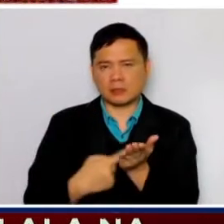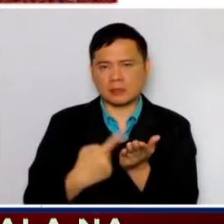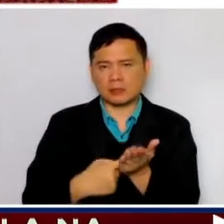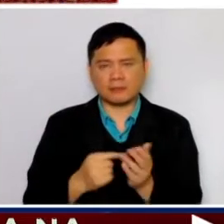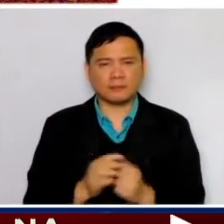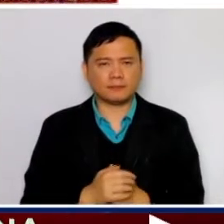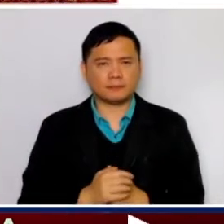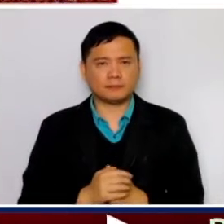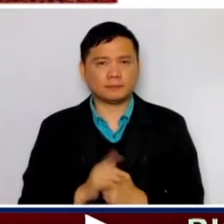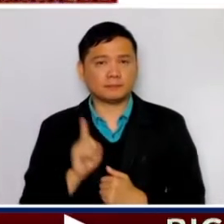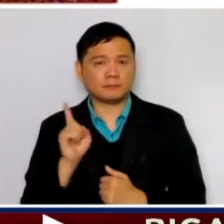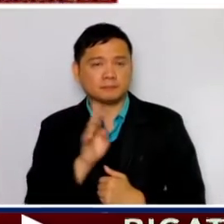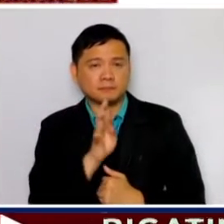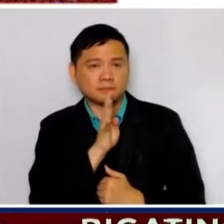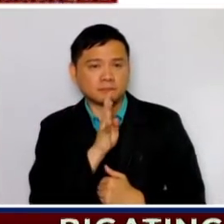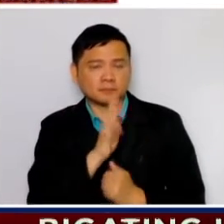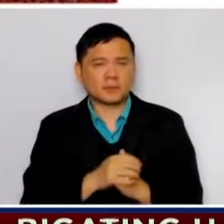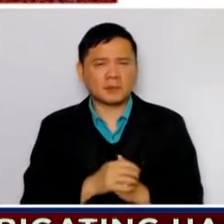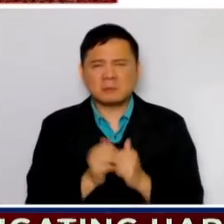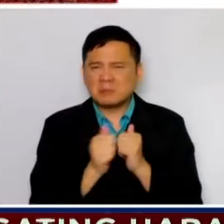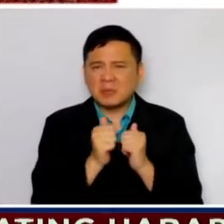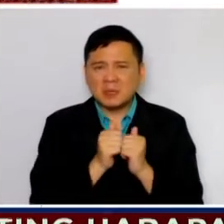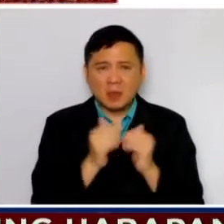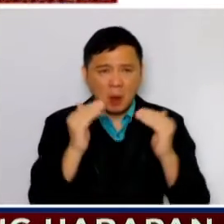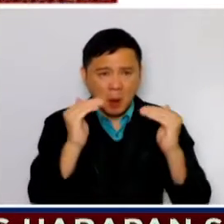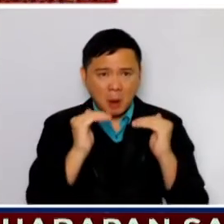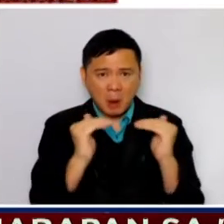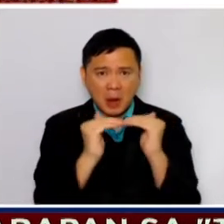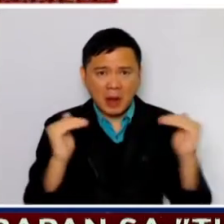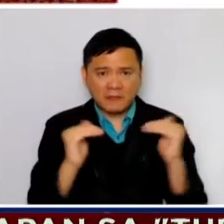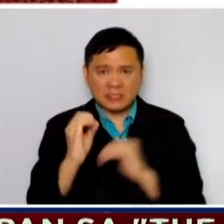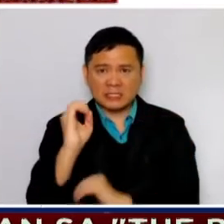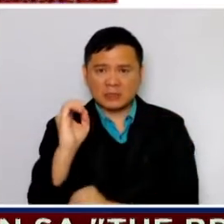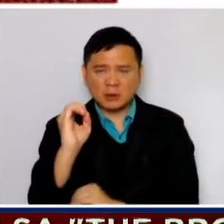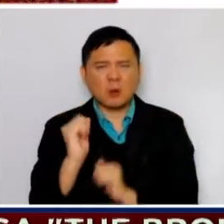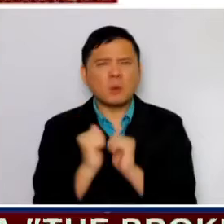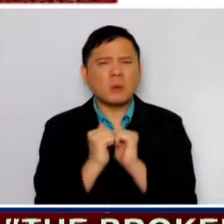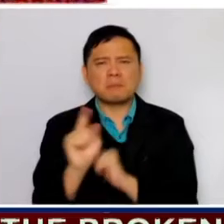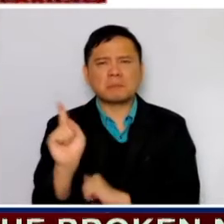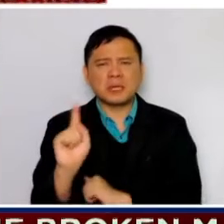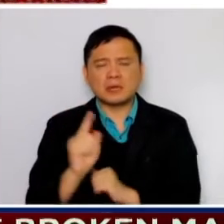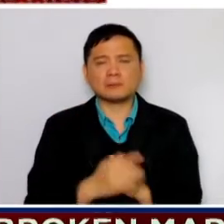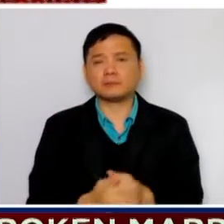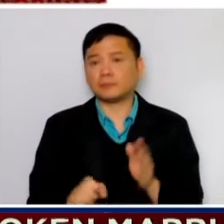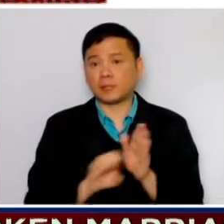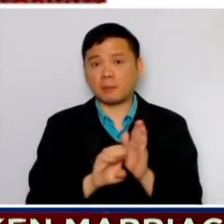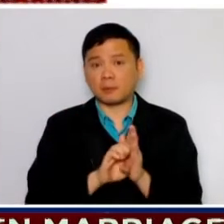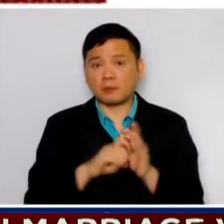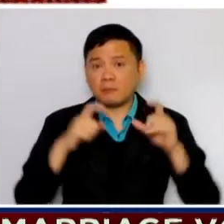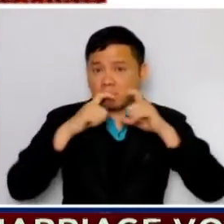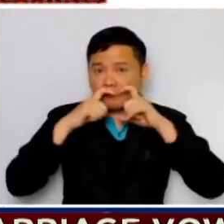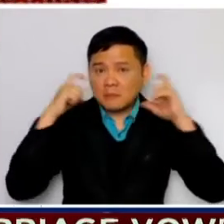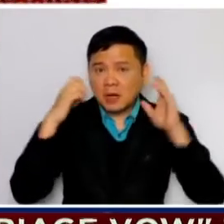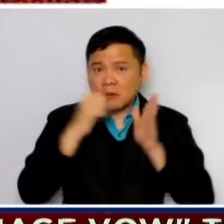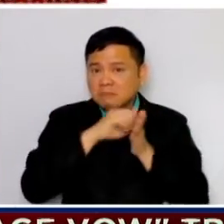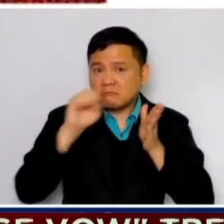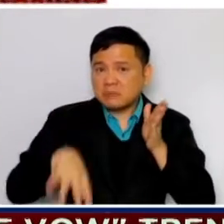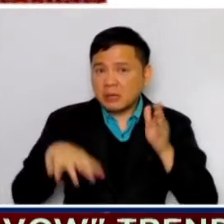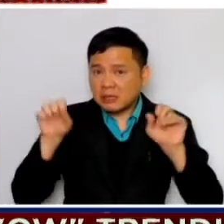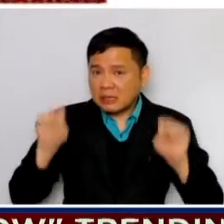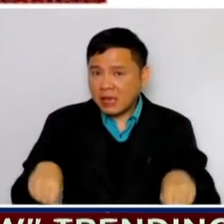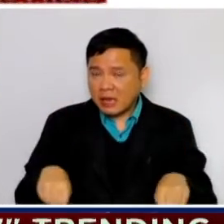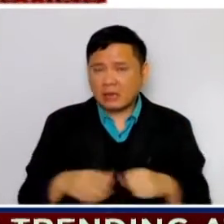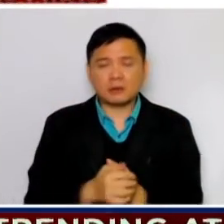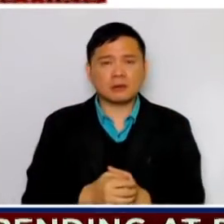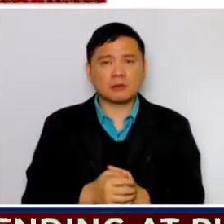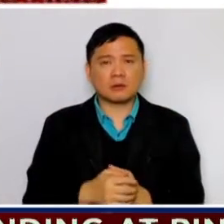alert level 0? Kasi mga tanong, halimbawa, sa alert level 0, pwede na ba magtanggal ng mask? Pwede na ba huwag